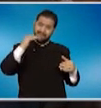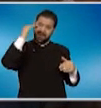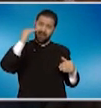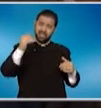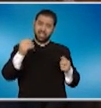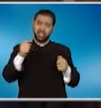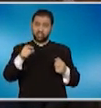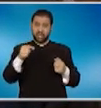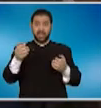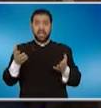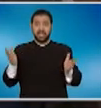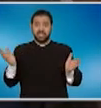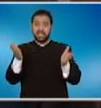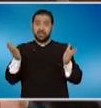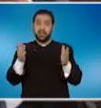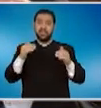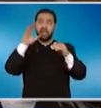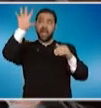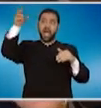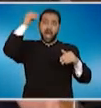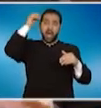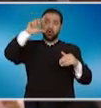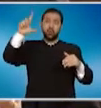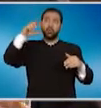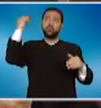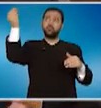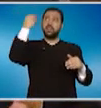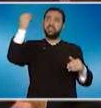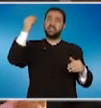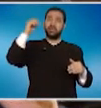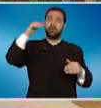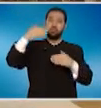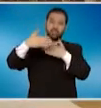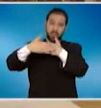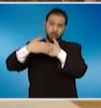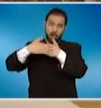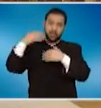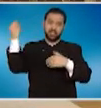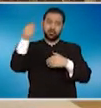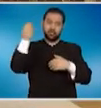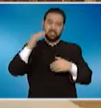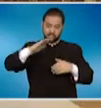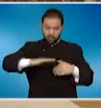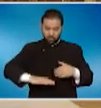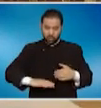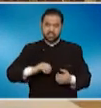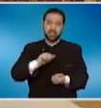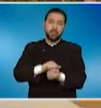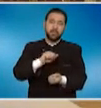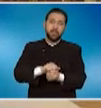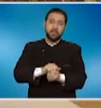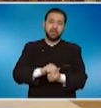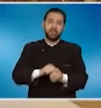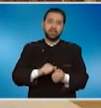dinspre etajele superioare, care sunt foarte apropiate de Dumnezeu, spre cele inferioare. Pentru că